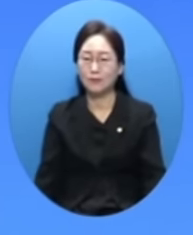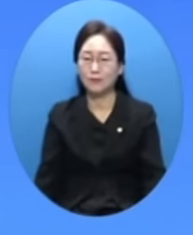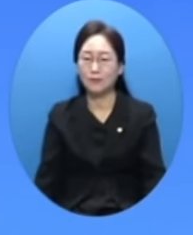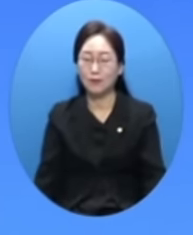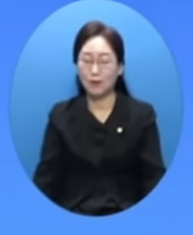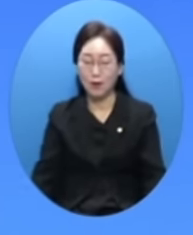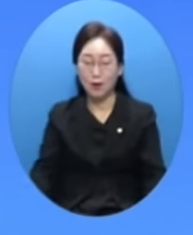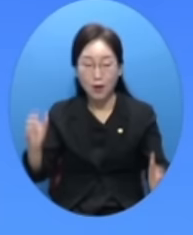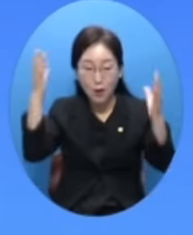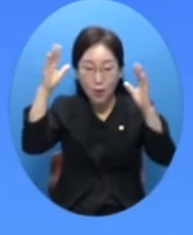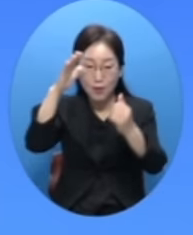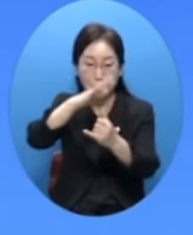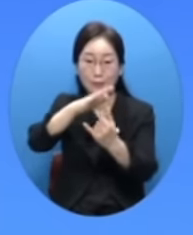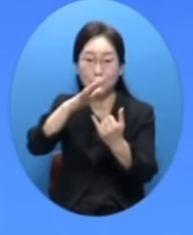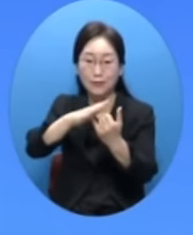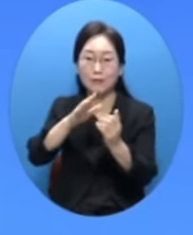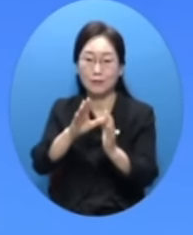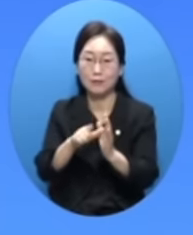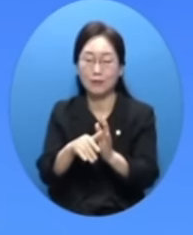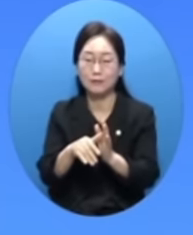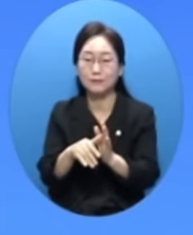어릴 때